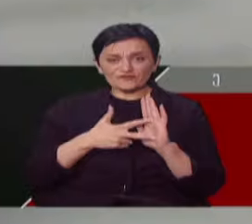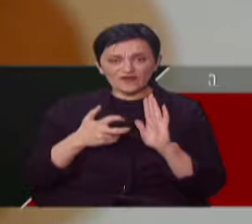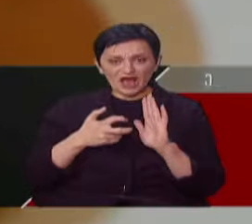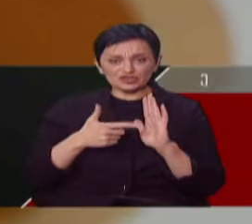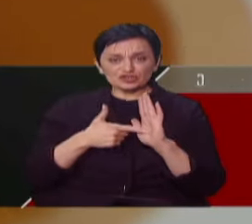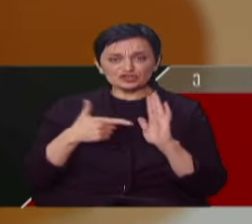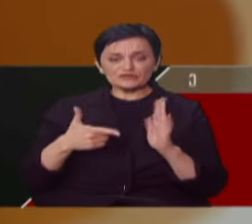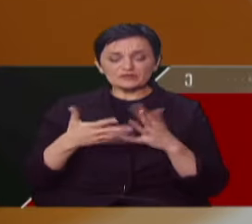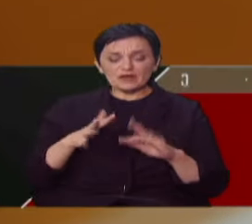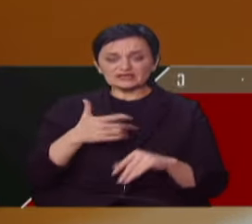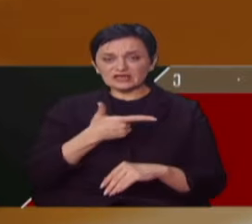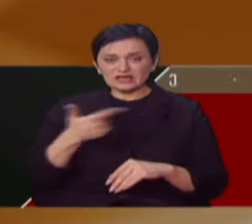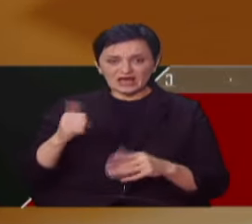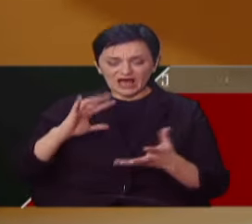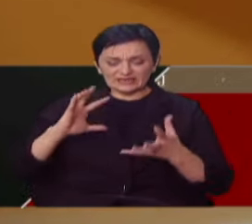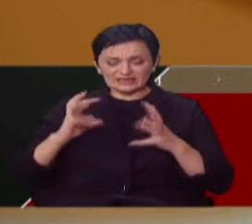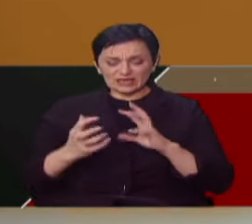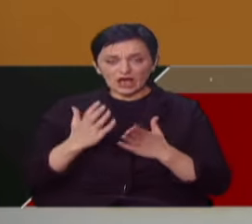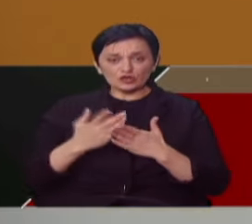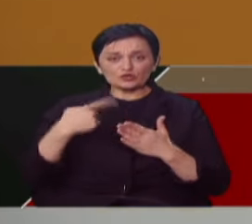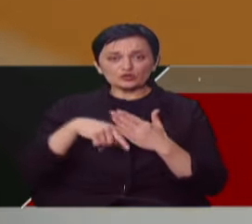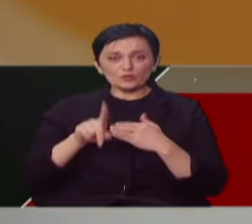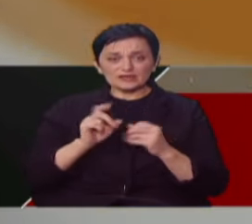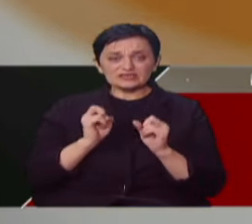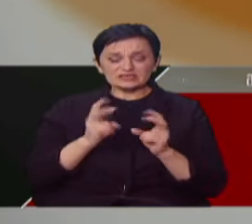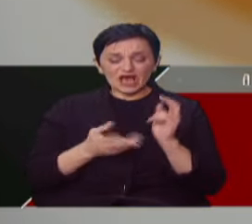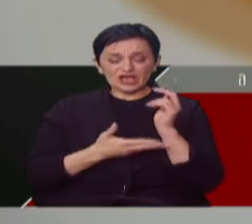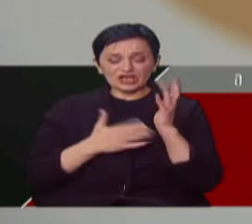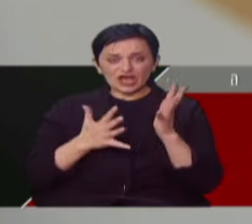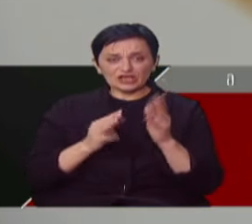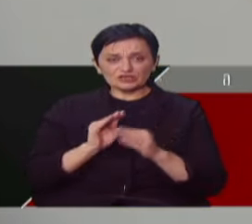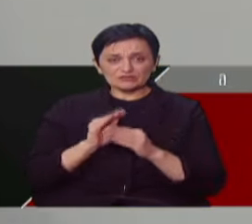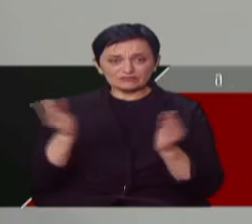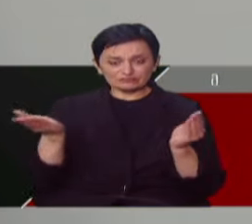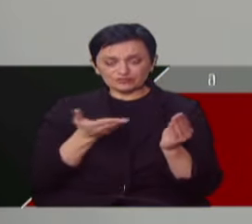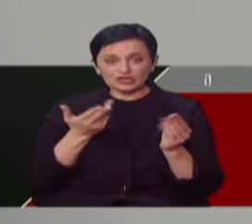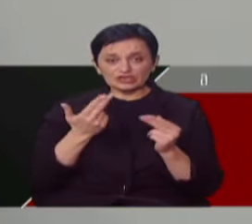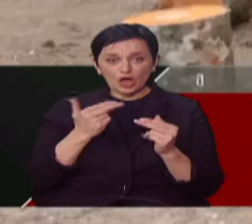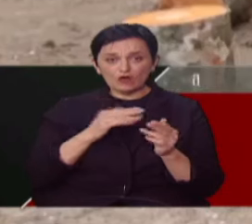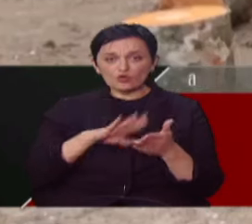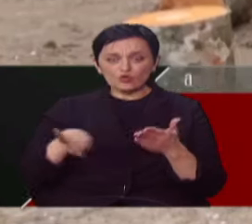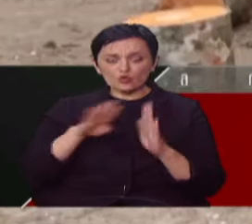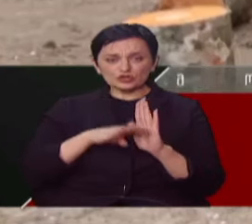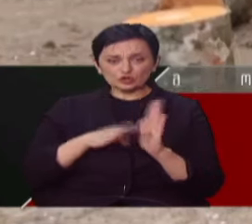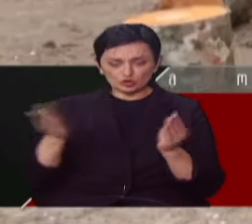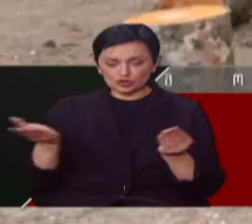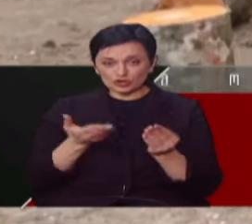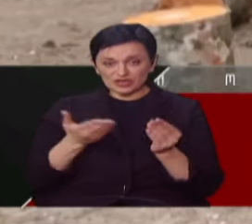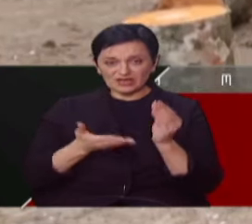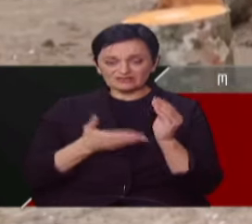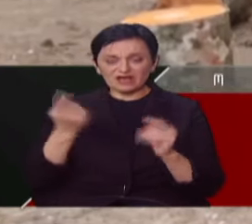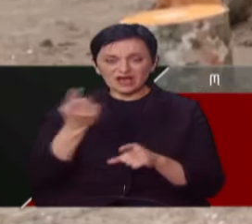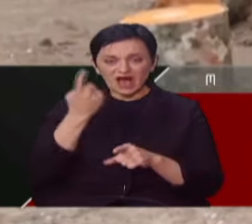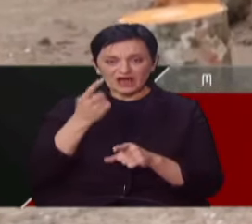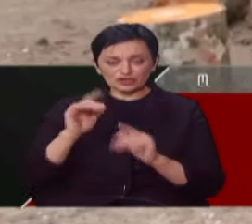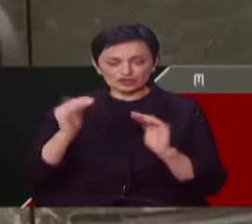ჰექტარი დეგრადირებულია, რაც ძირითადად გამოწვეულია საშეშე ხე-ტყის მზარდი მოპოვებით და უსისტემო ჭრის შედეგად ხე-ტყის